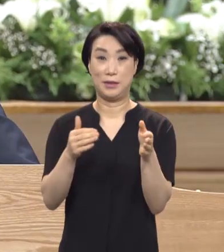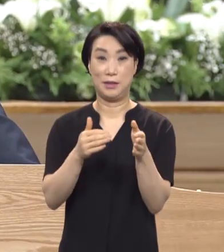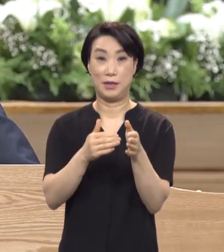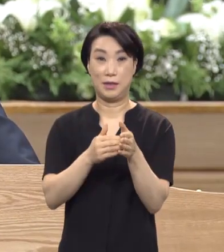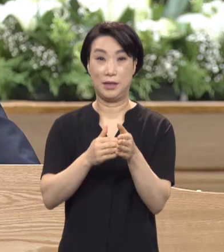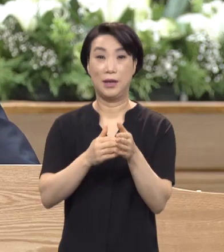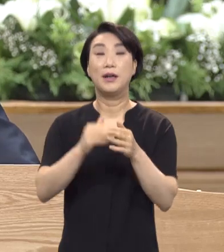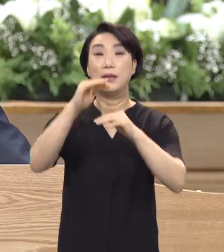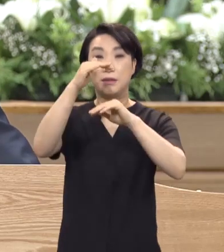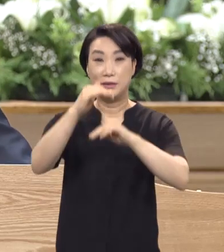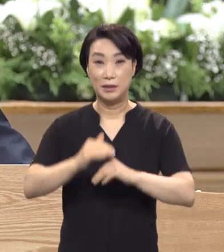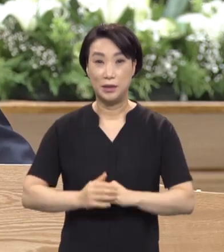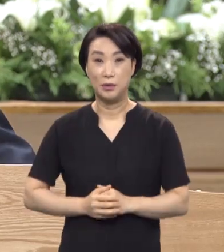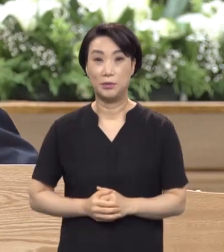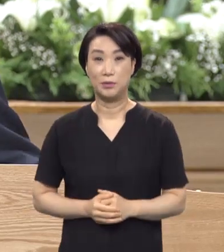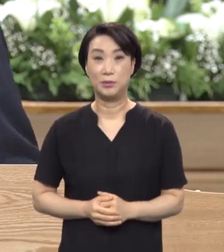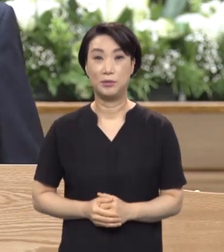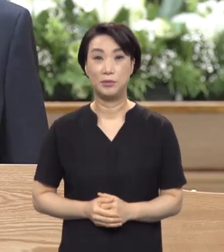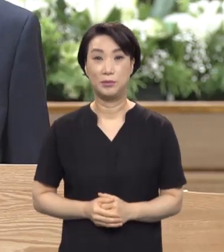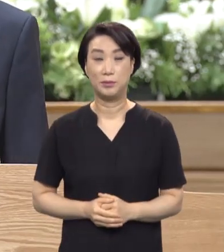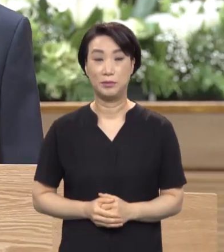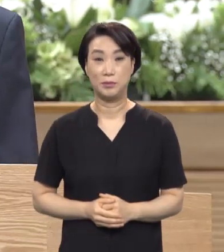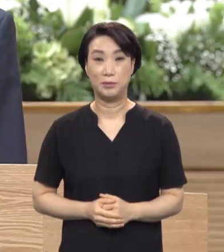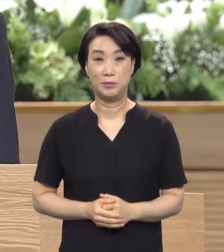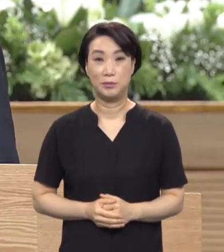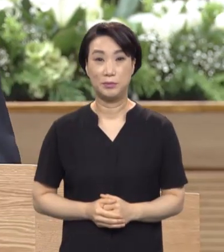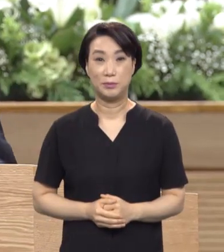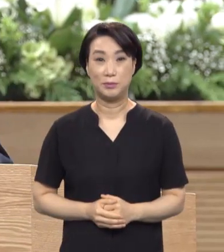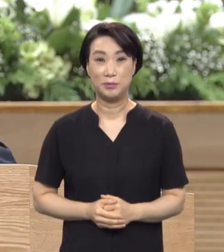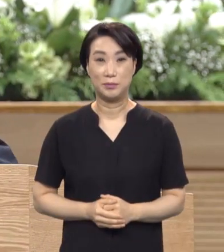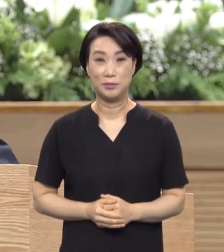16절에 본문의 말씀을 중심으로